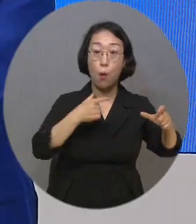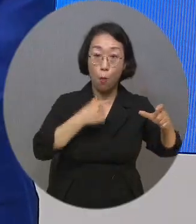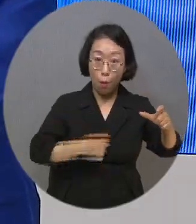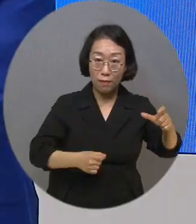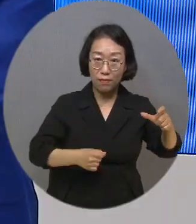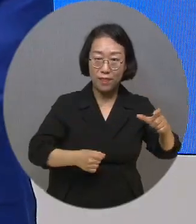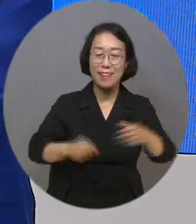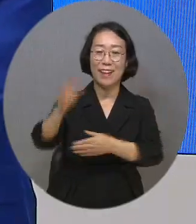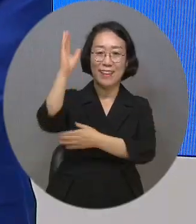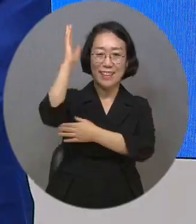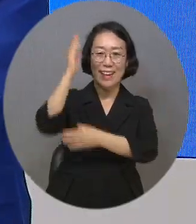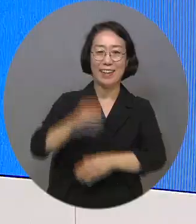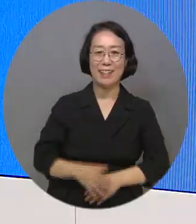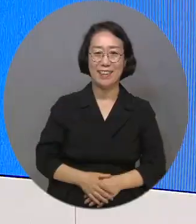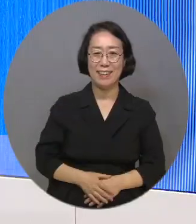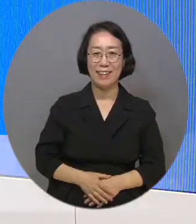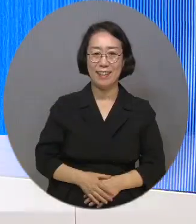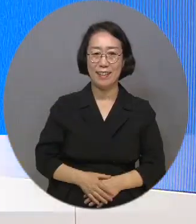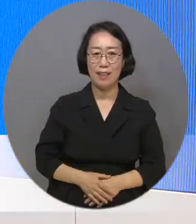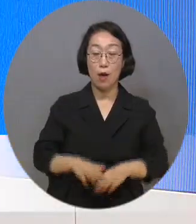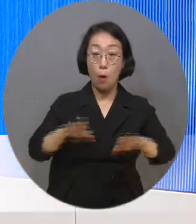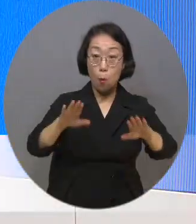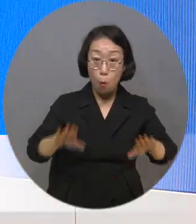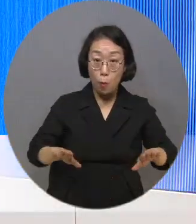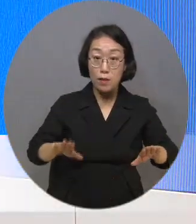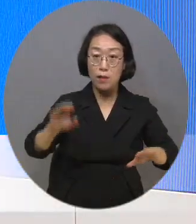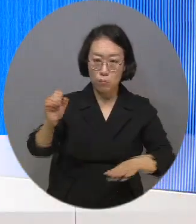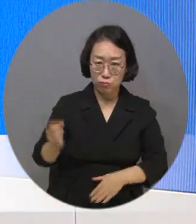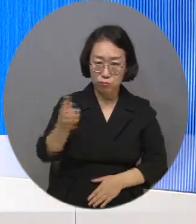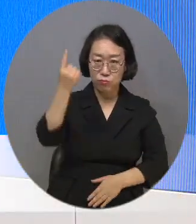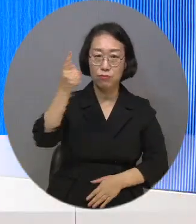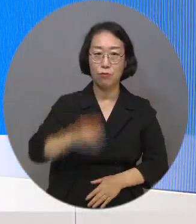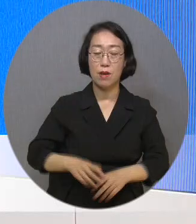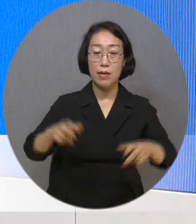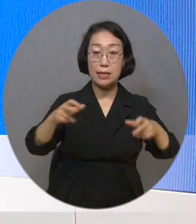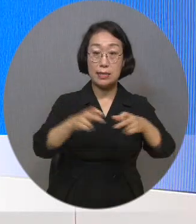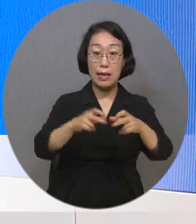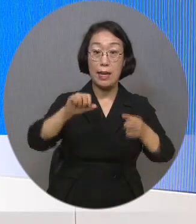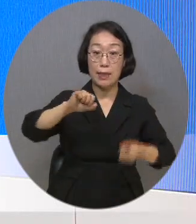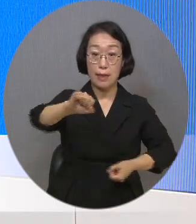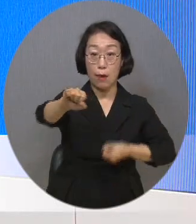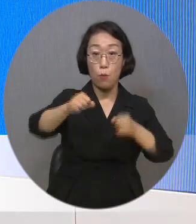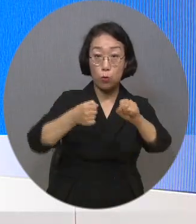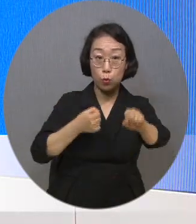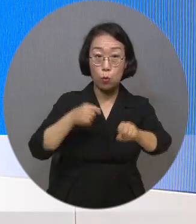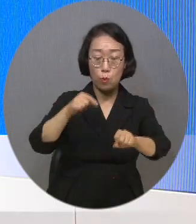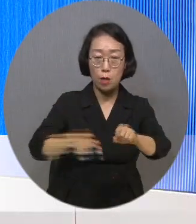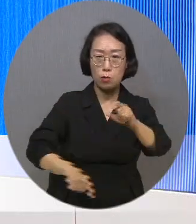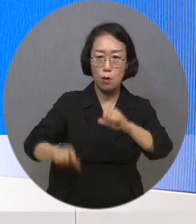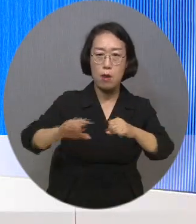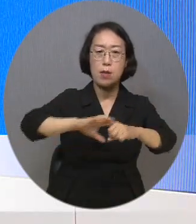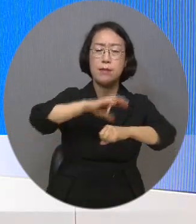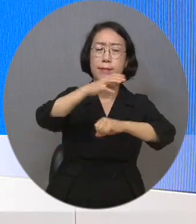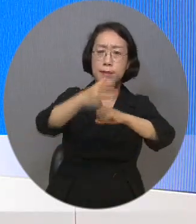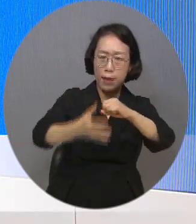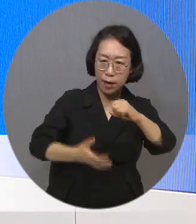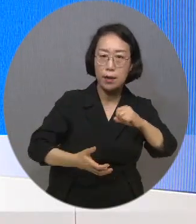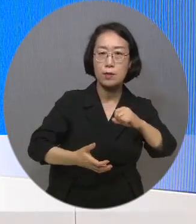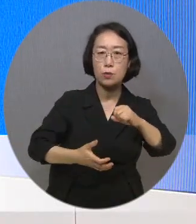뜻도 전했습니다. 오늘 이런 계기로 해서 장애인 태권도 활성화가